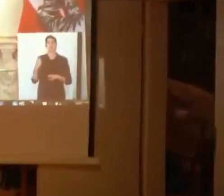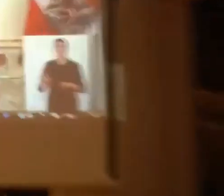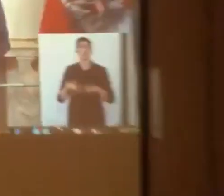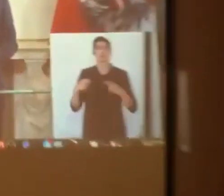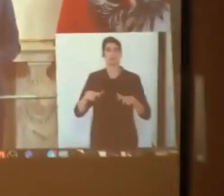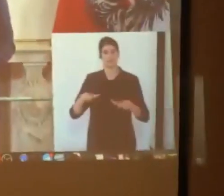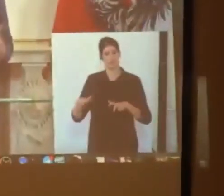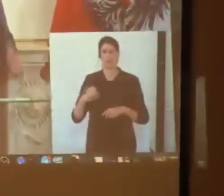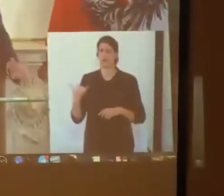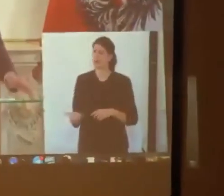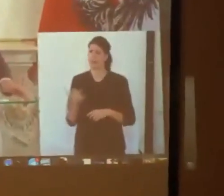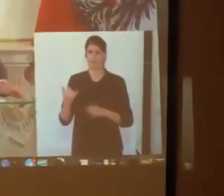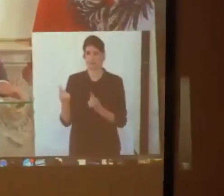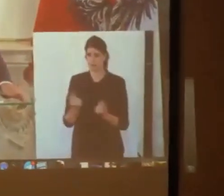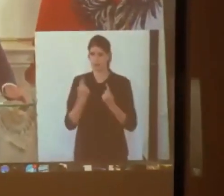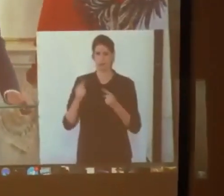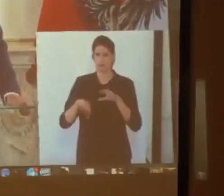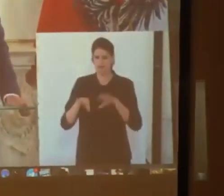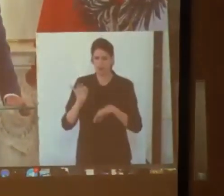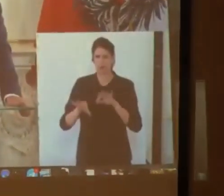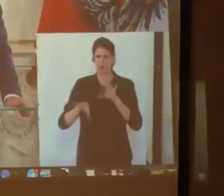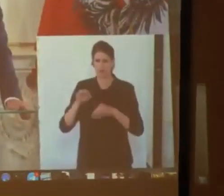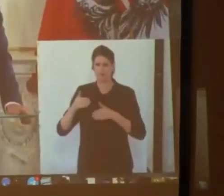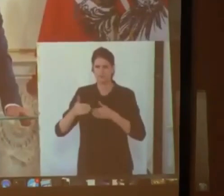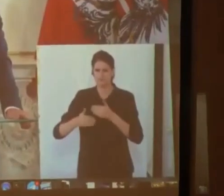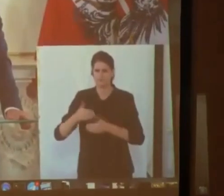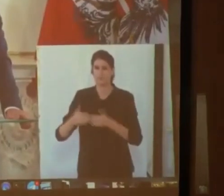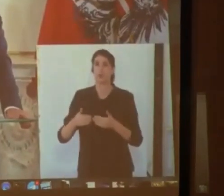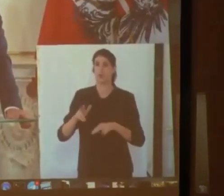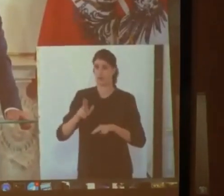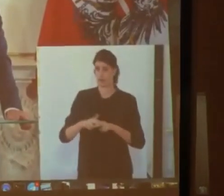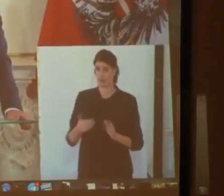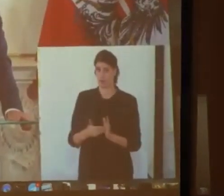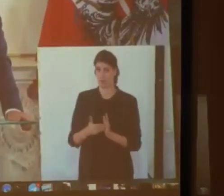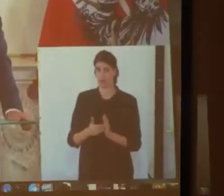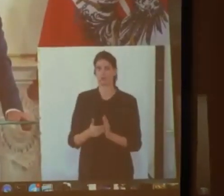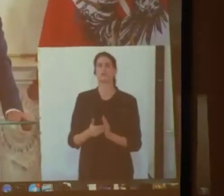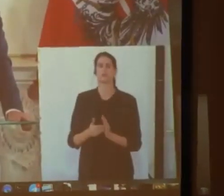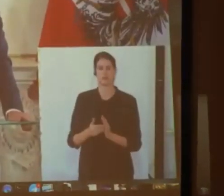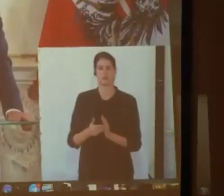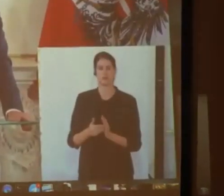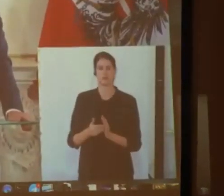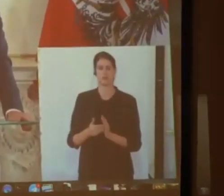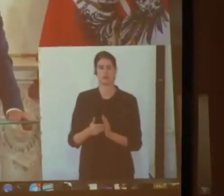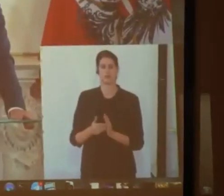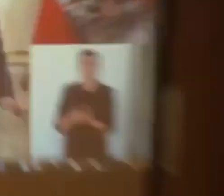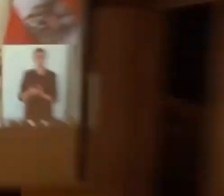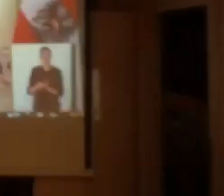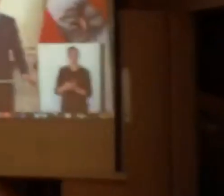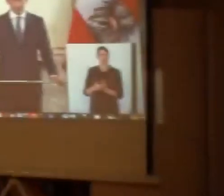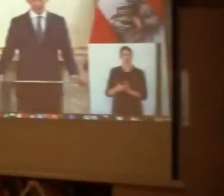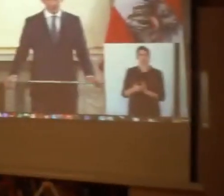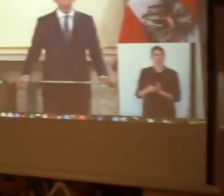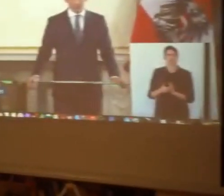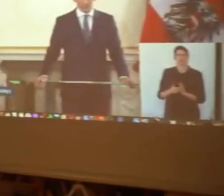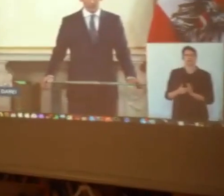Lage evaluieren und wenn notwendig auch weitere Maßnahmen entscheiden. Evaluieren und